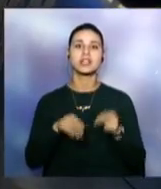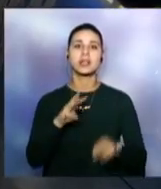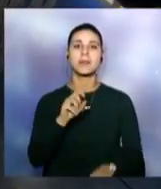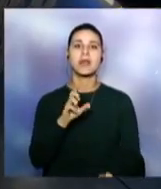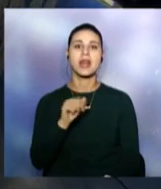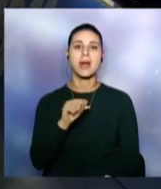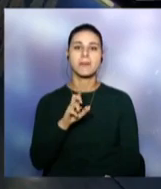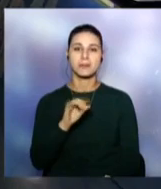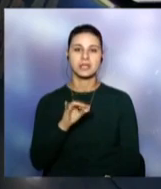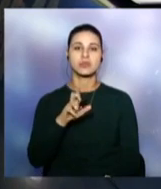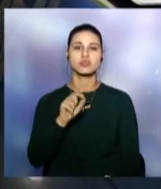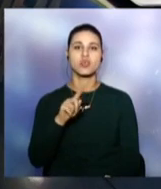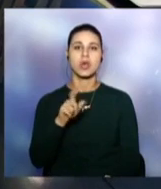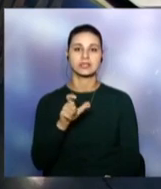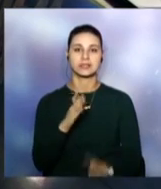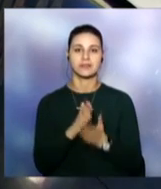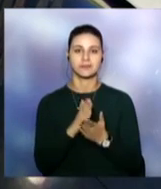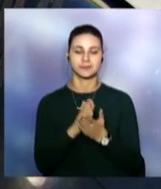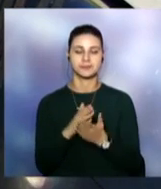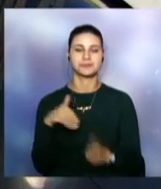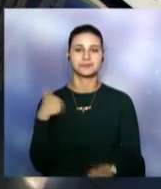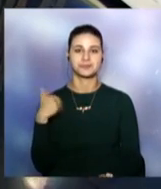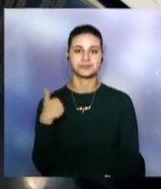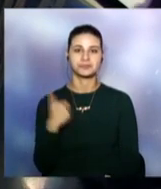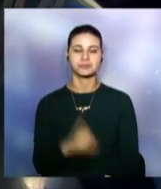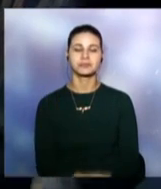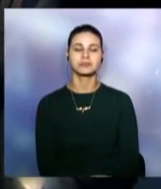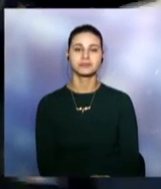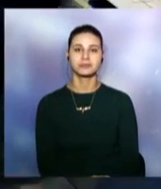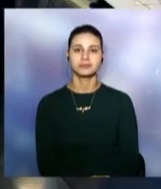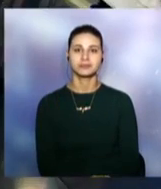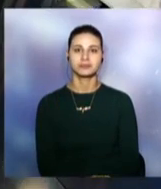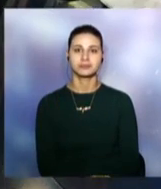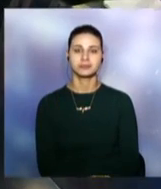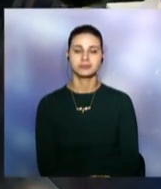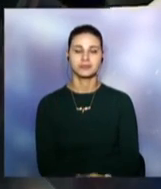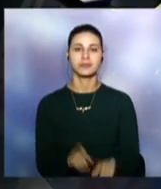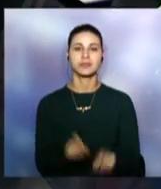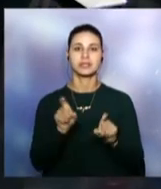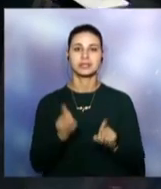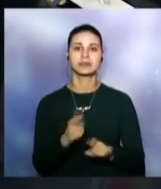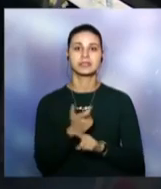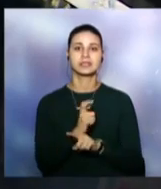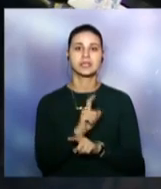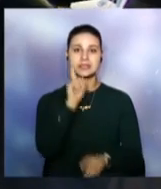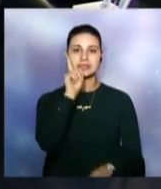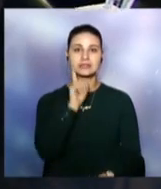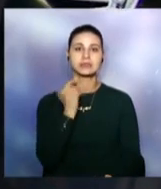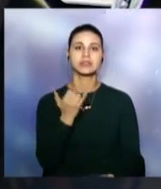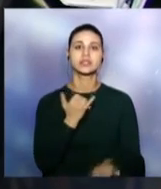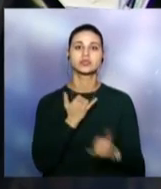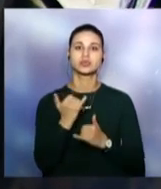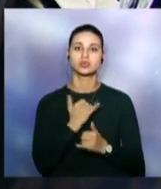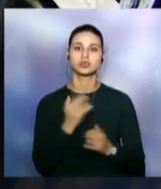მერაბ ბუაძეა სტუმრად. მოგძანდით ბატონო მერაბ, დილამშვიდობისა. დაბზანდით, ძალიან სასიამოვნოა თქვენი